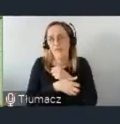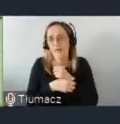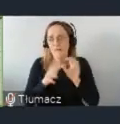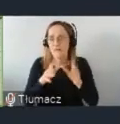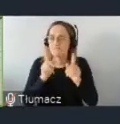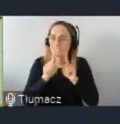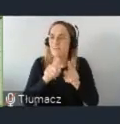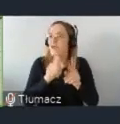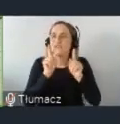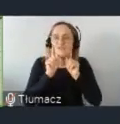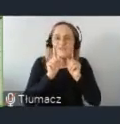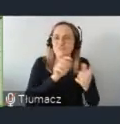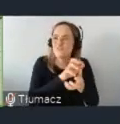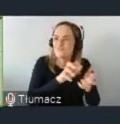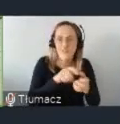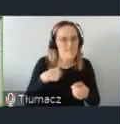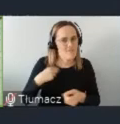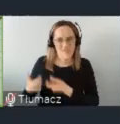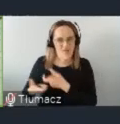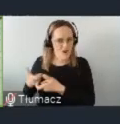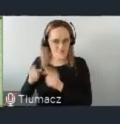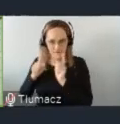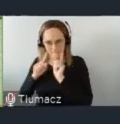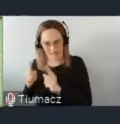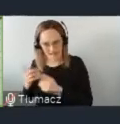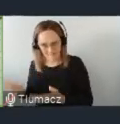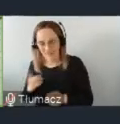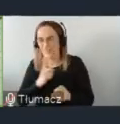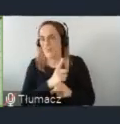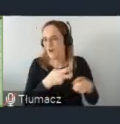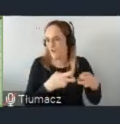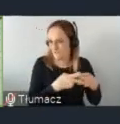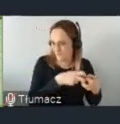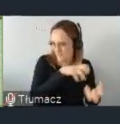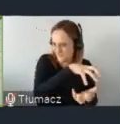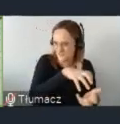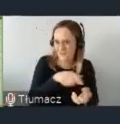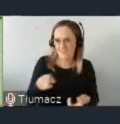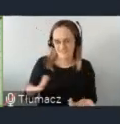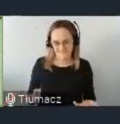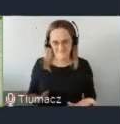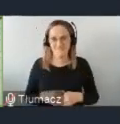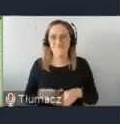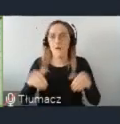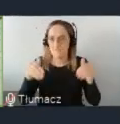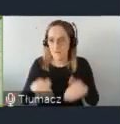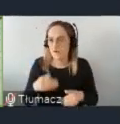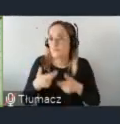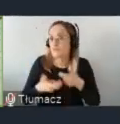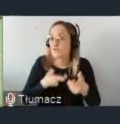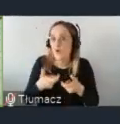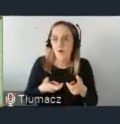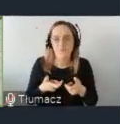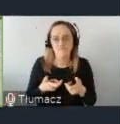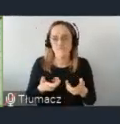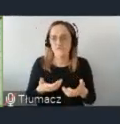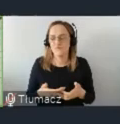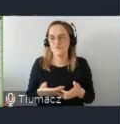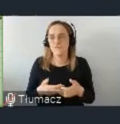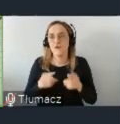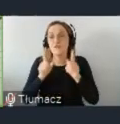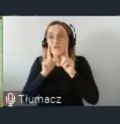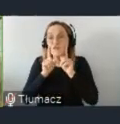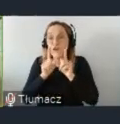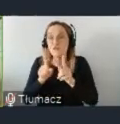tym to, czego nie powinniśmy i nie robimy w rzeczywistości takiej naszej fizycznej, możemy zrobić w